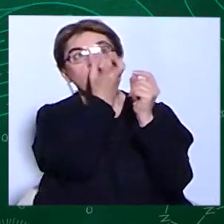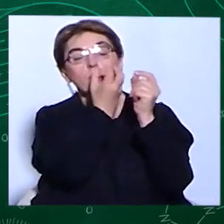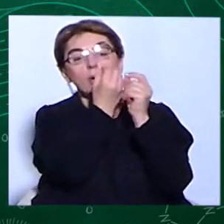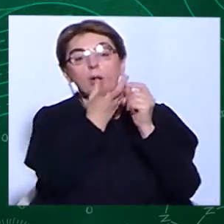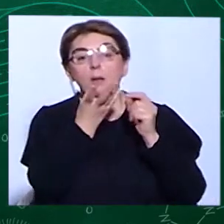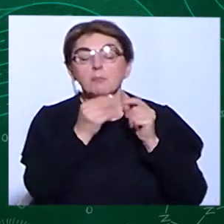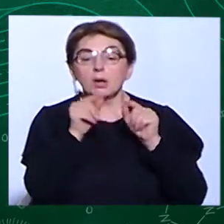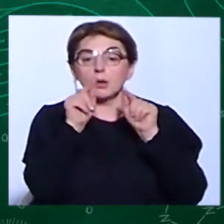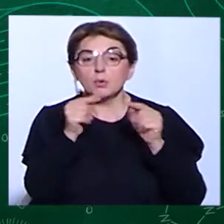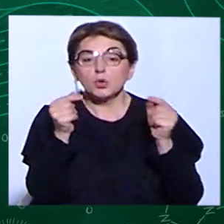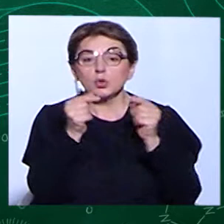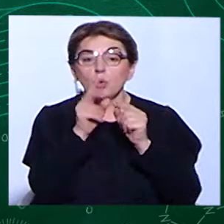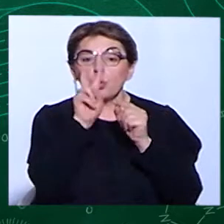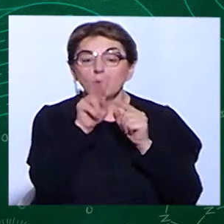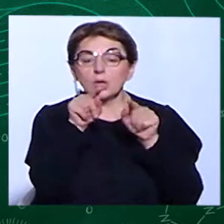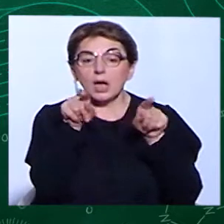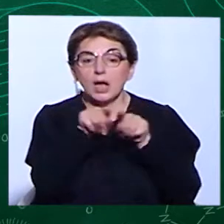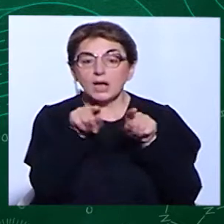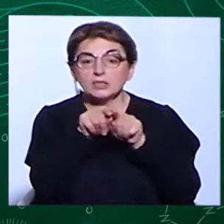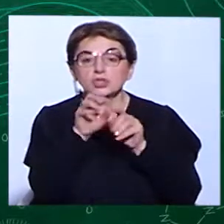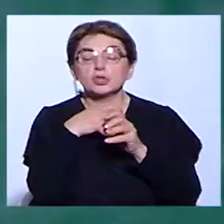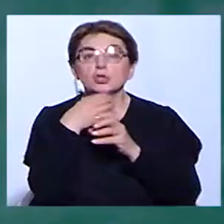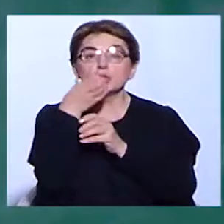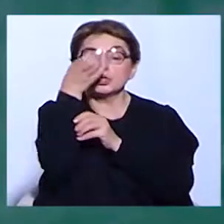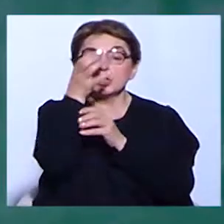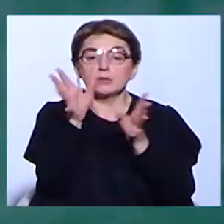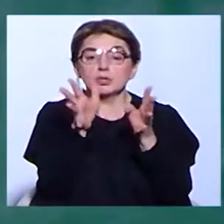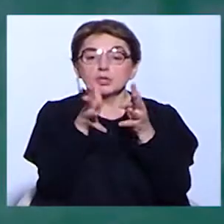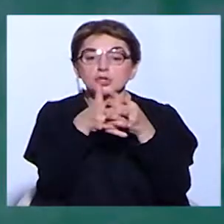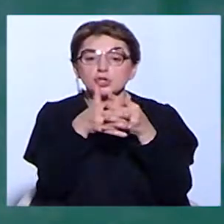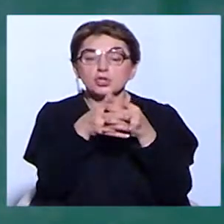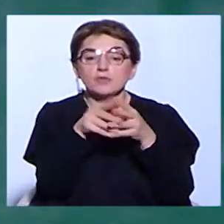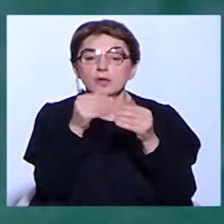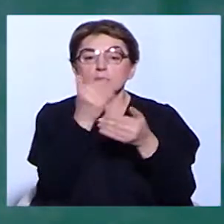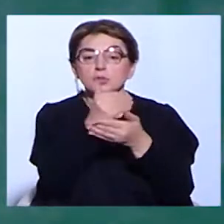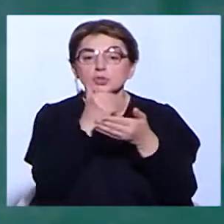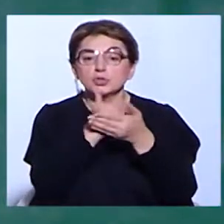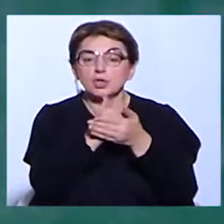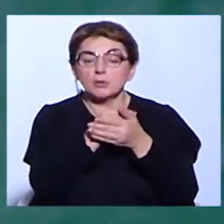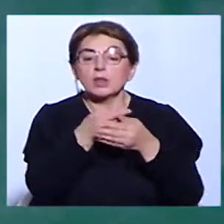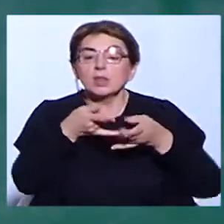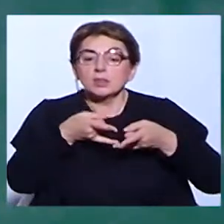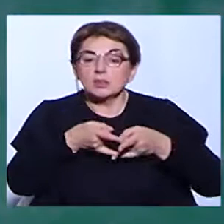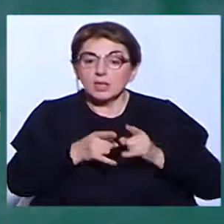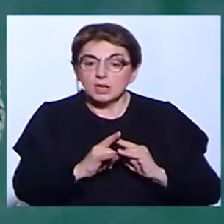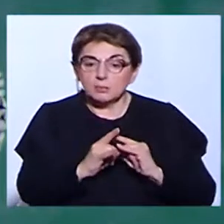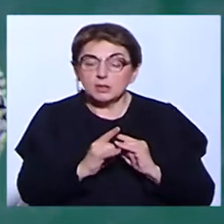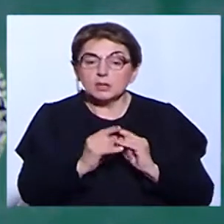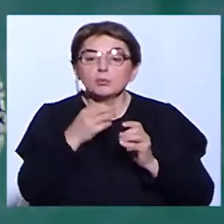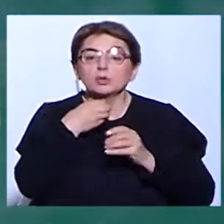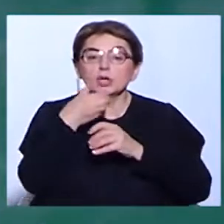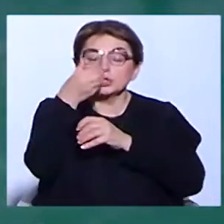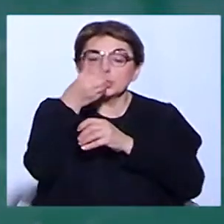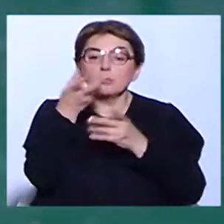ორი ასეთი ჟირაფის შეჯვარების შედეგად დაიბადებოდა ჟირაფი, რომელსაც